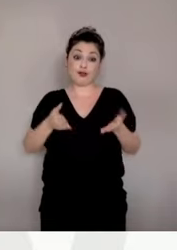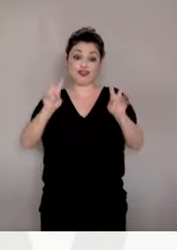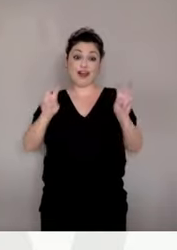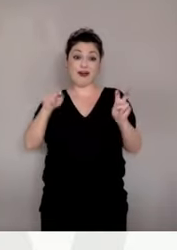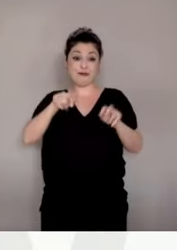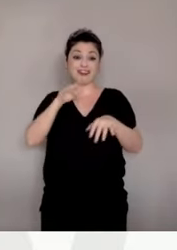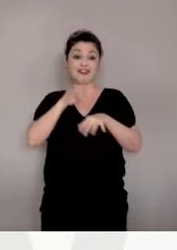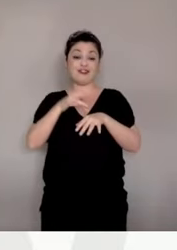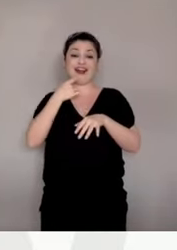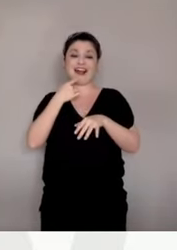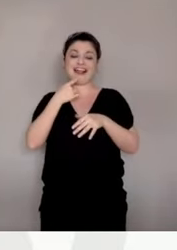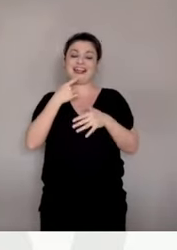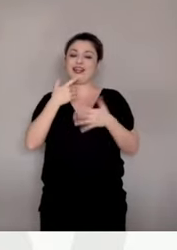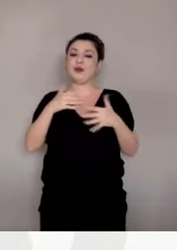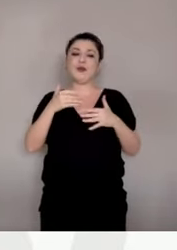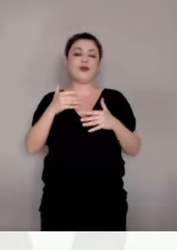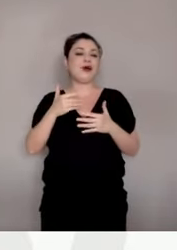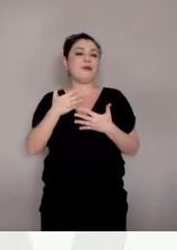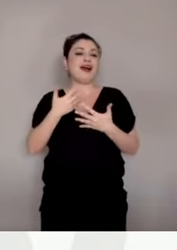grande